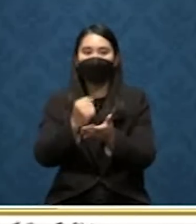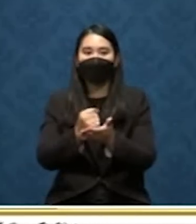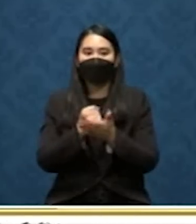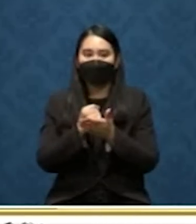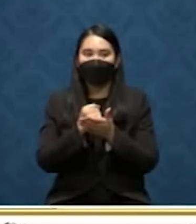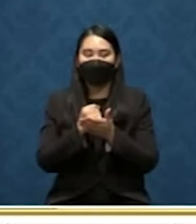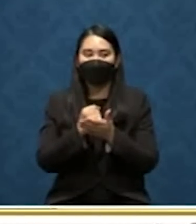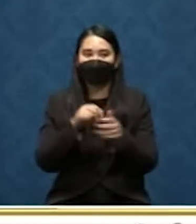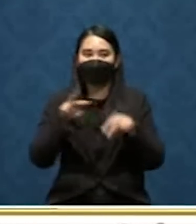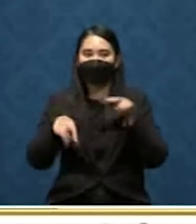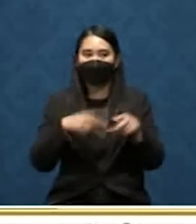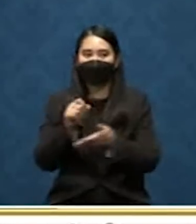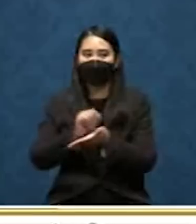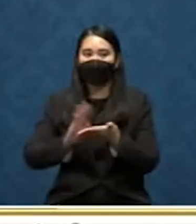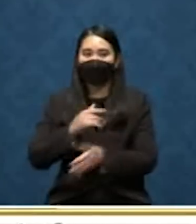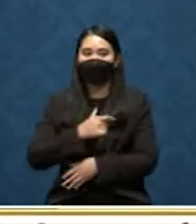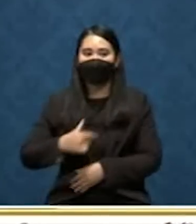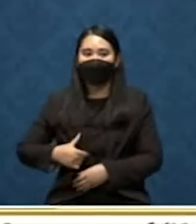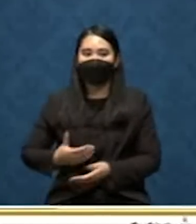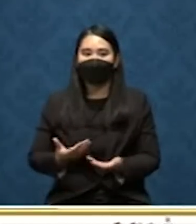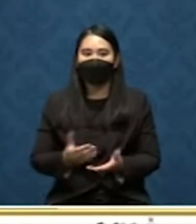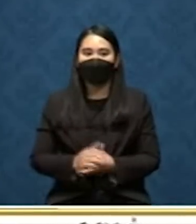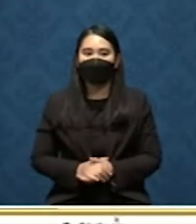ั่นกสด